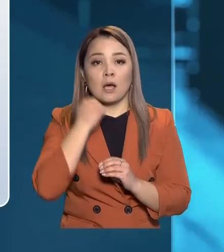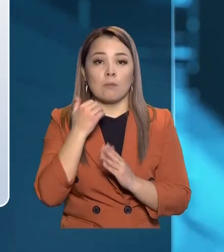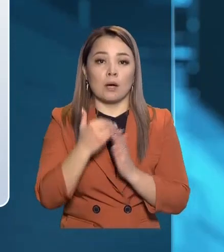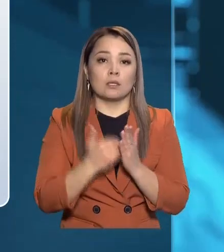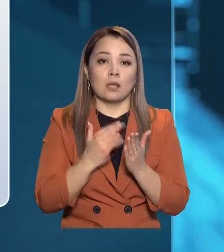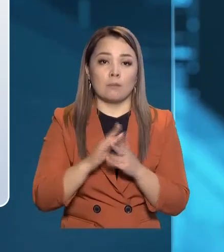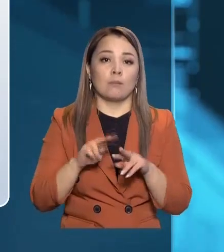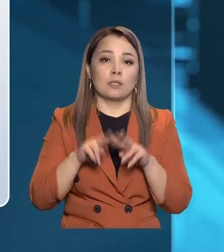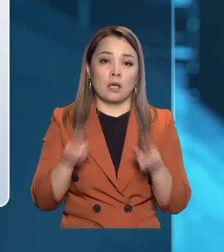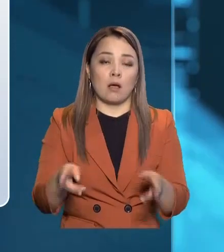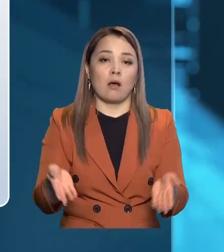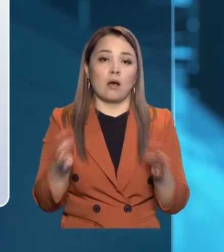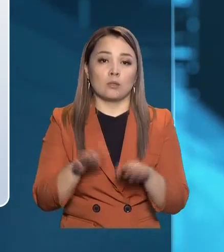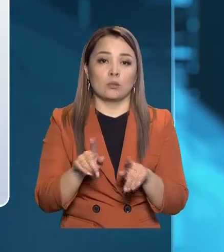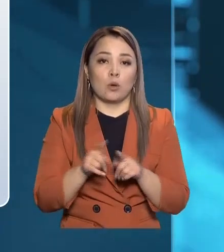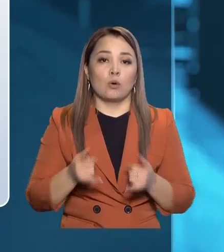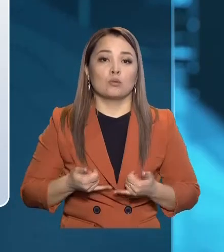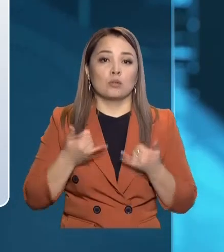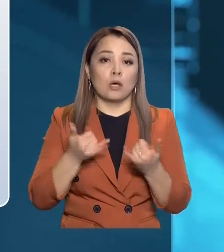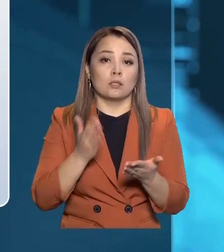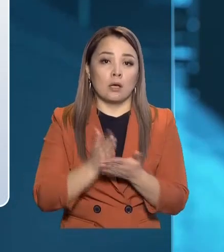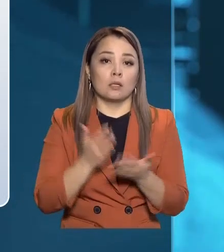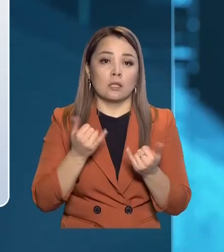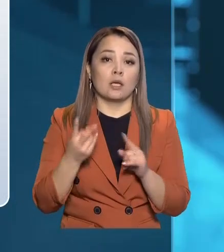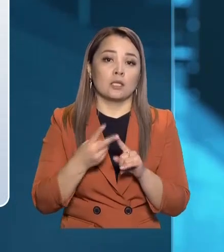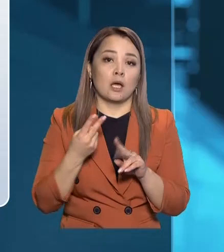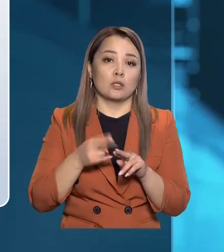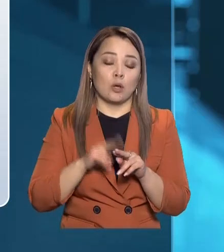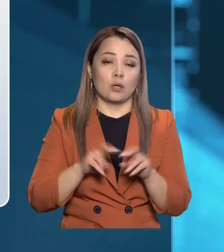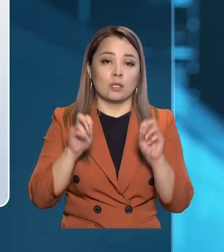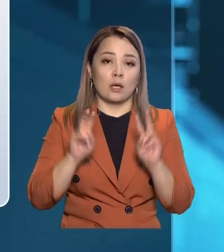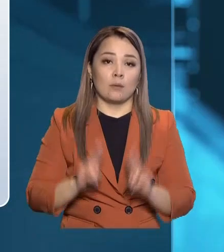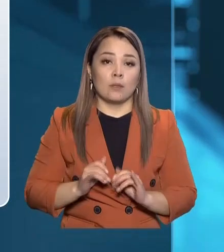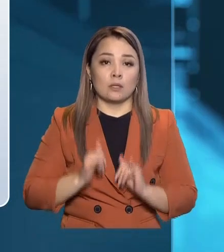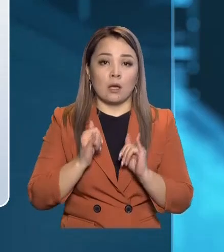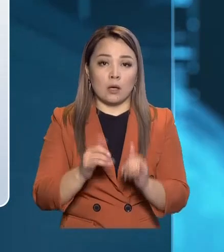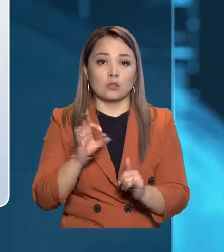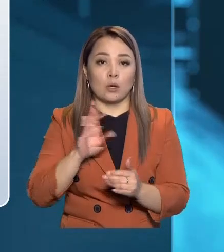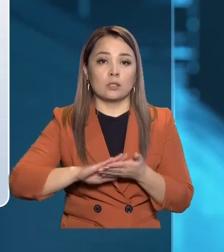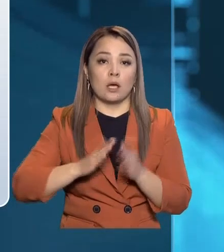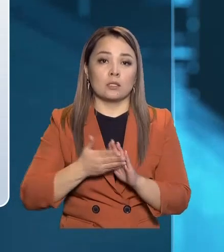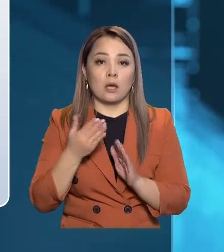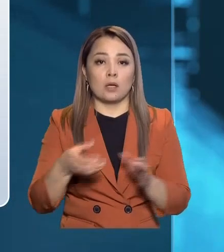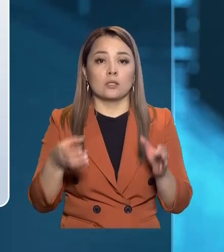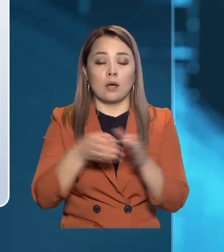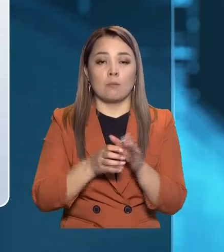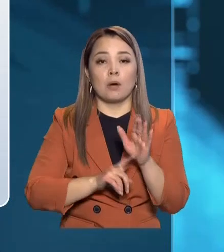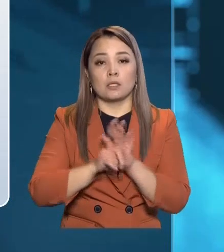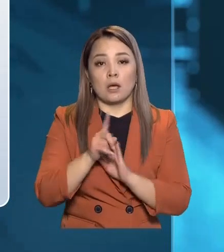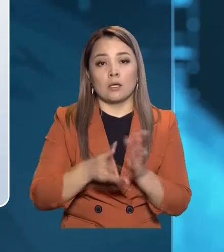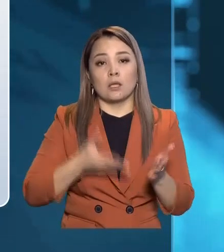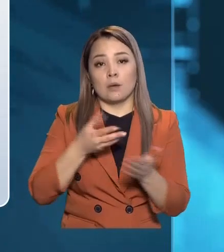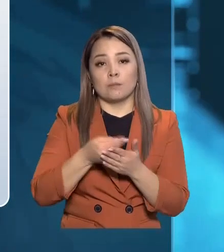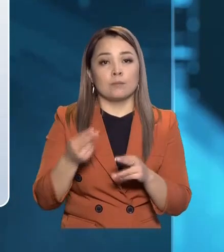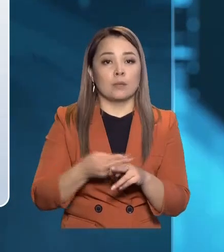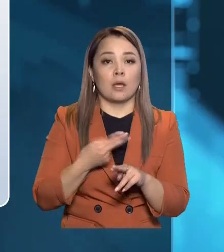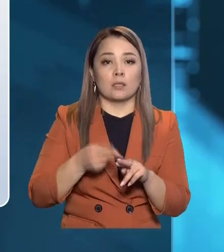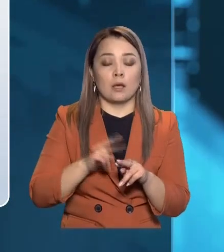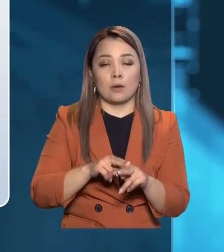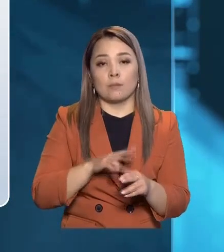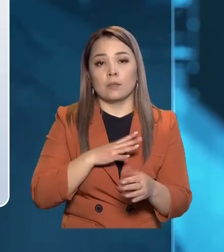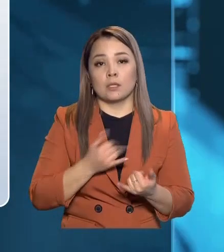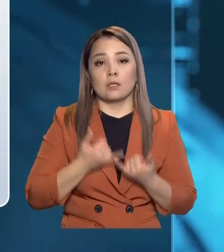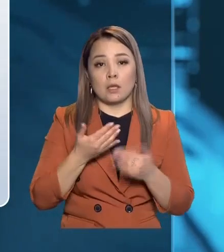бағдарламамен бірдей етіп қалдыруды ұсынып отыр. Ал екінші нұсқа халықтың әлеуметтік осал топтарына бастапқы шарнасыз несие беру.